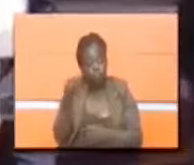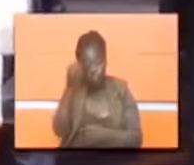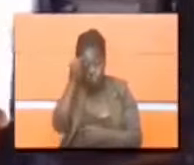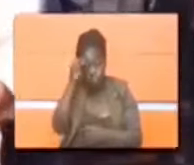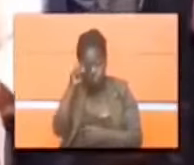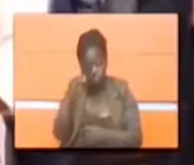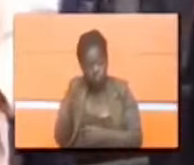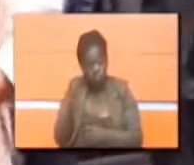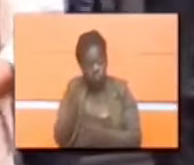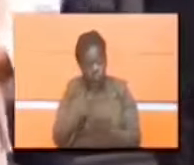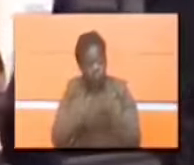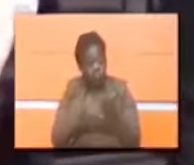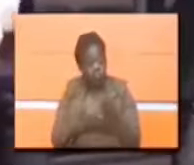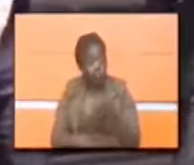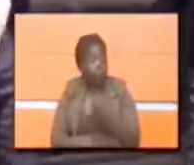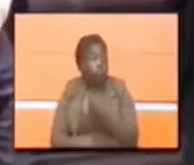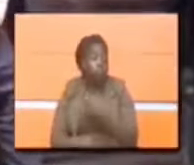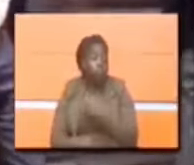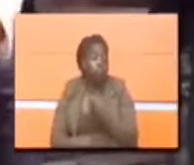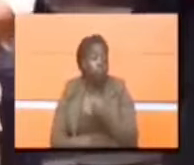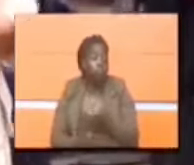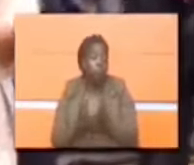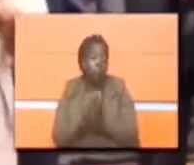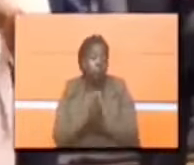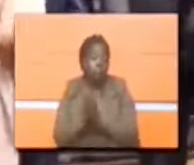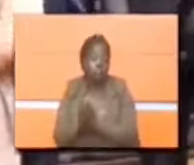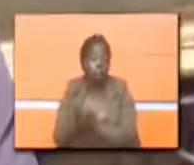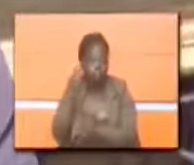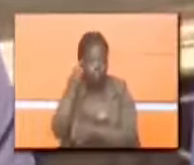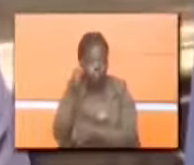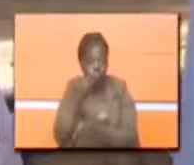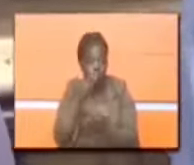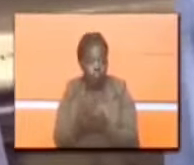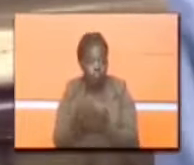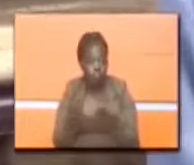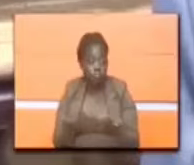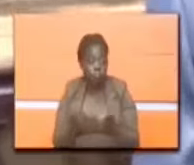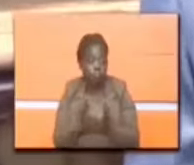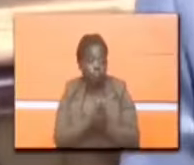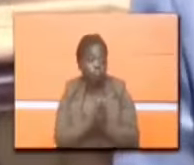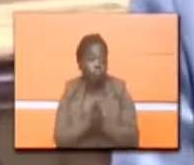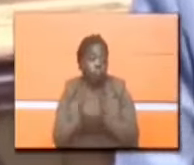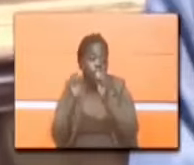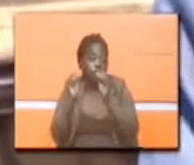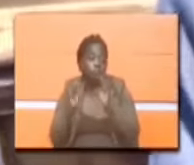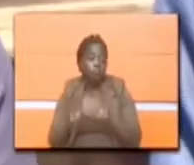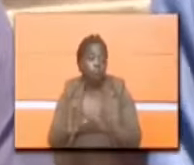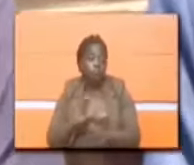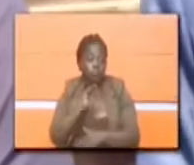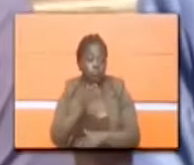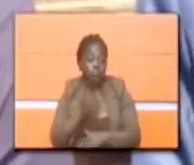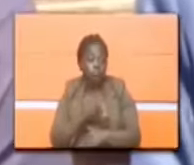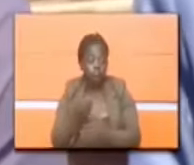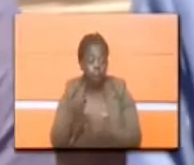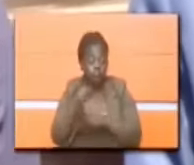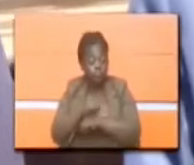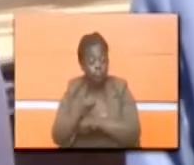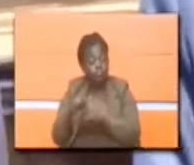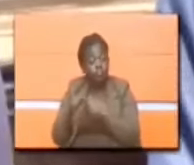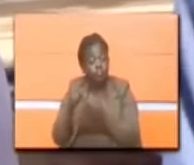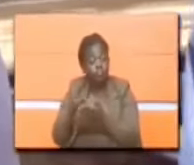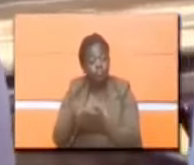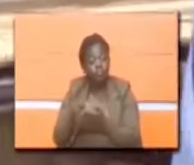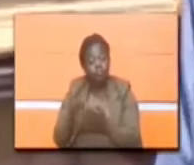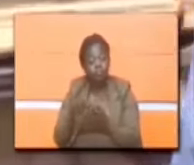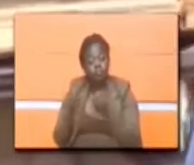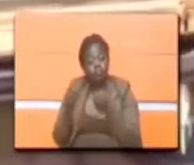bwabwe obusomeddwa Hajjat Nabukeera basiimye weeraga olw'obumalirivu. Twebaza abasomesa baffe, essomero terisobola kuyimirirawo